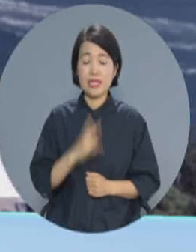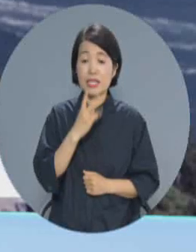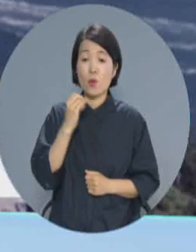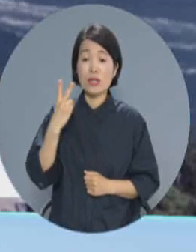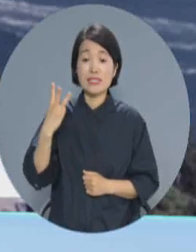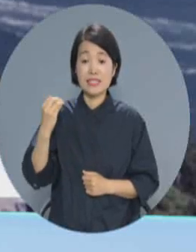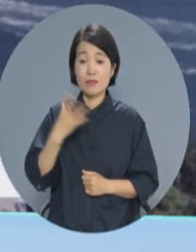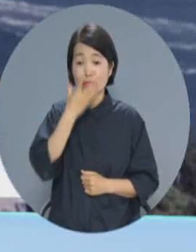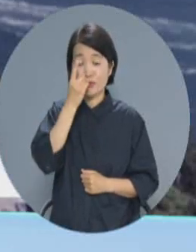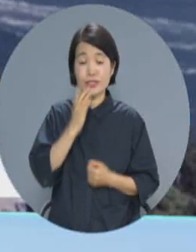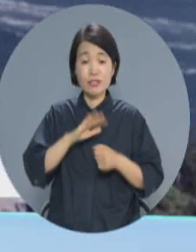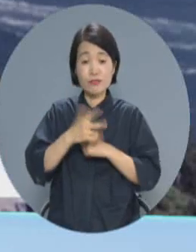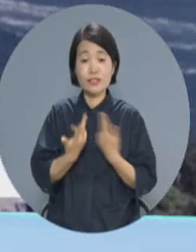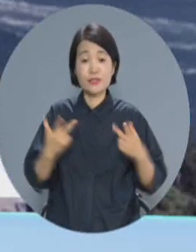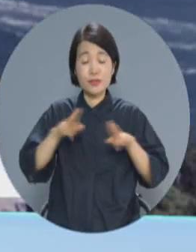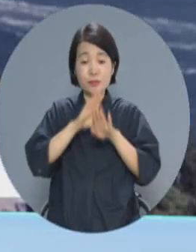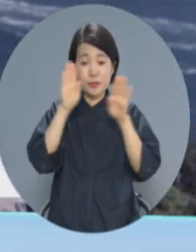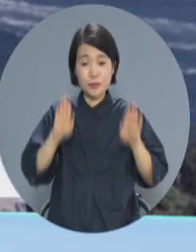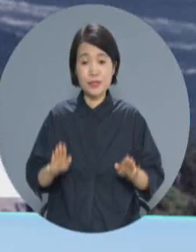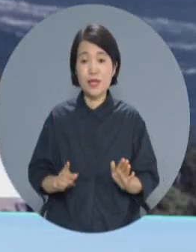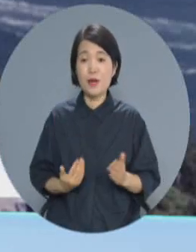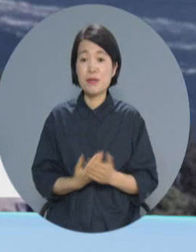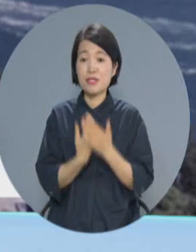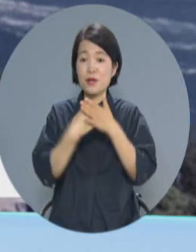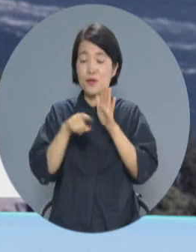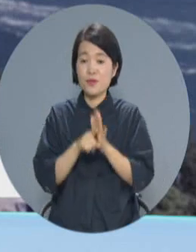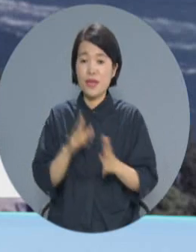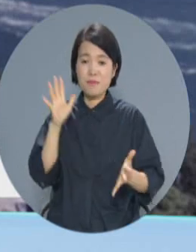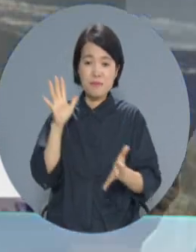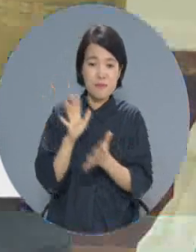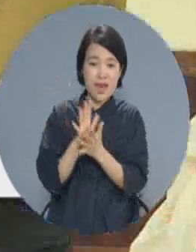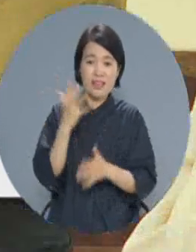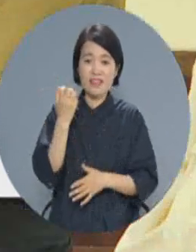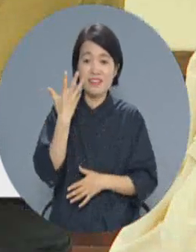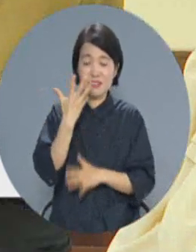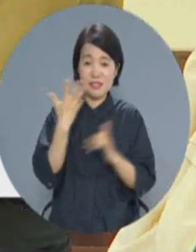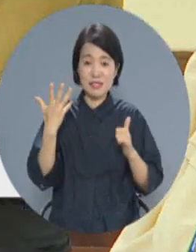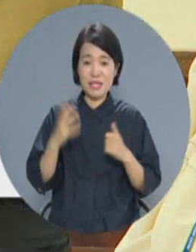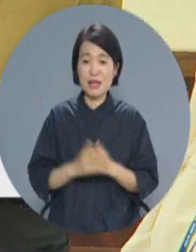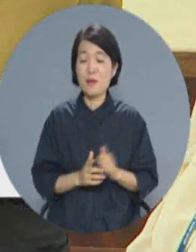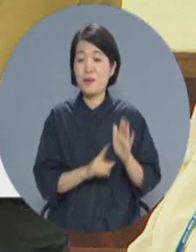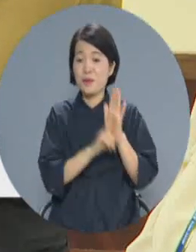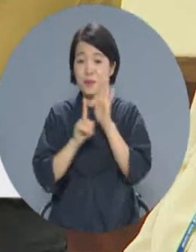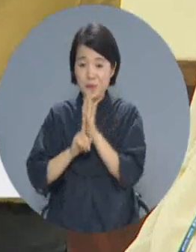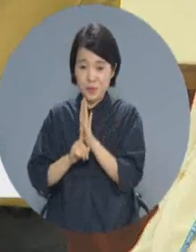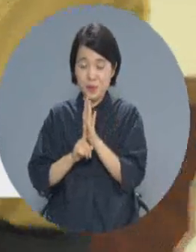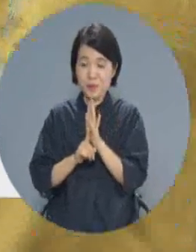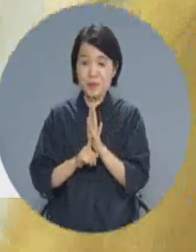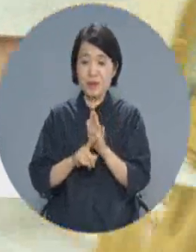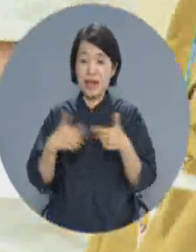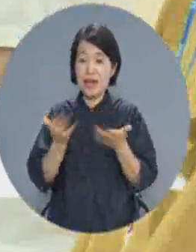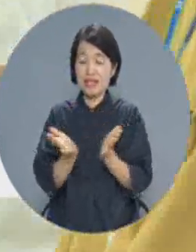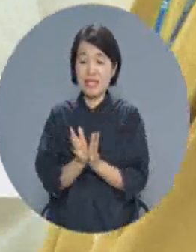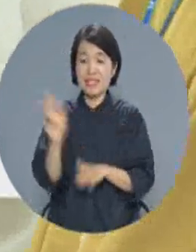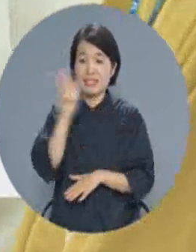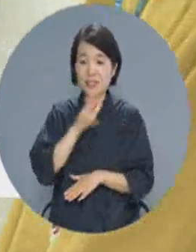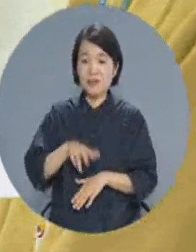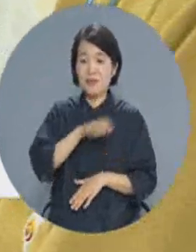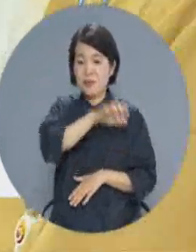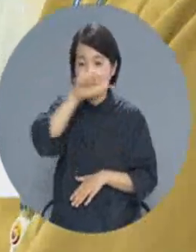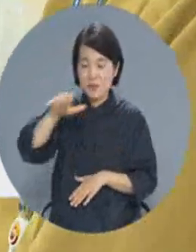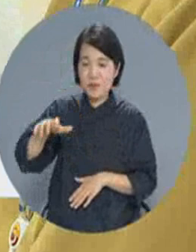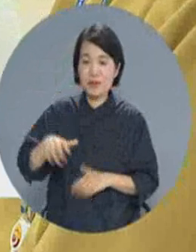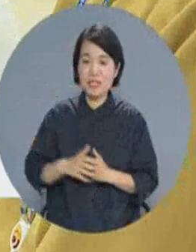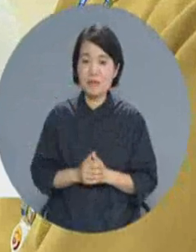2023 순천만국제정원박람회 붐 조성을 위해 열정이 넘치는 88명의 정원박람회 88 홍보단이 전국 각지를